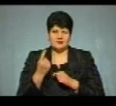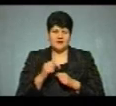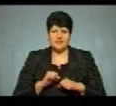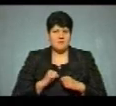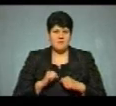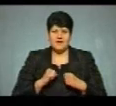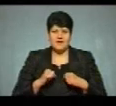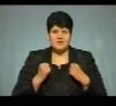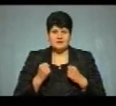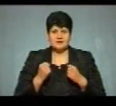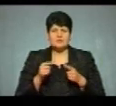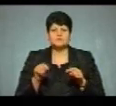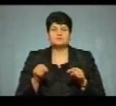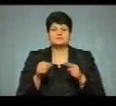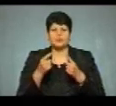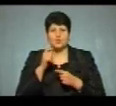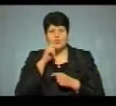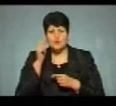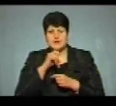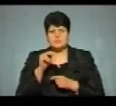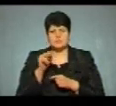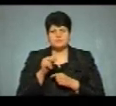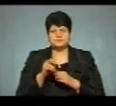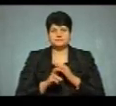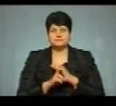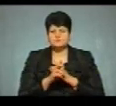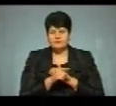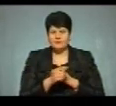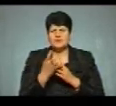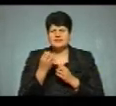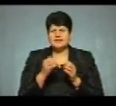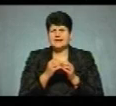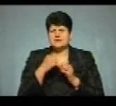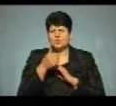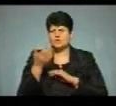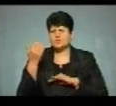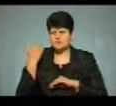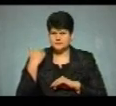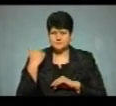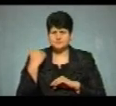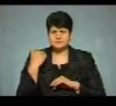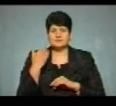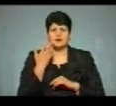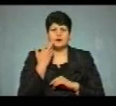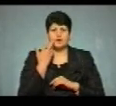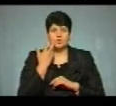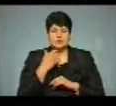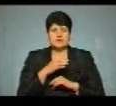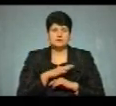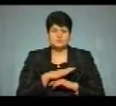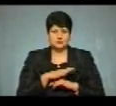намагання утворити українську парафію, тому що ще 10 років тому, коли